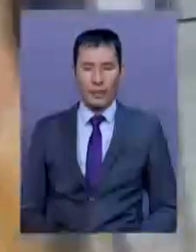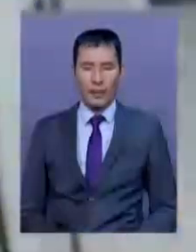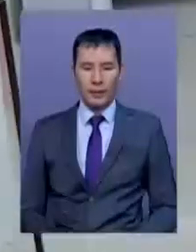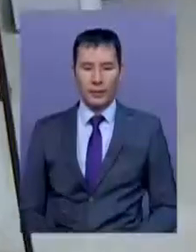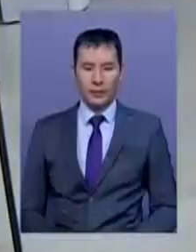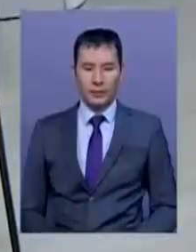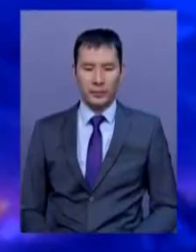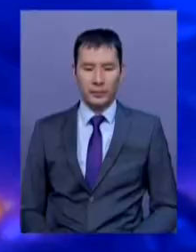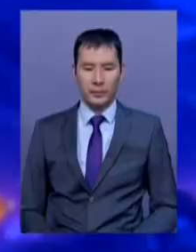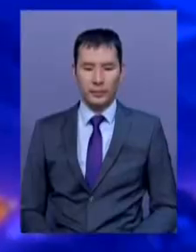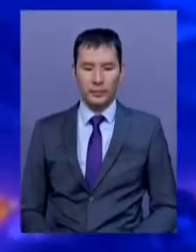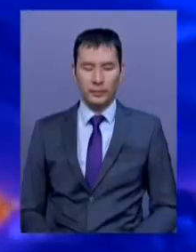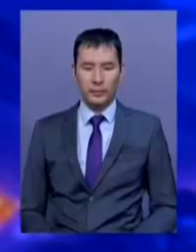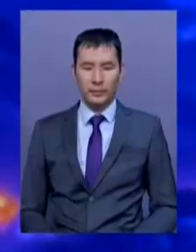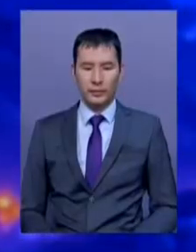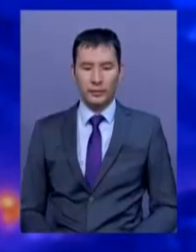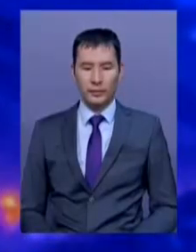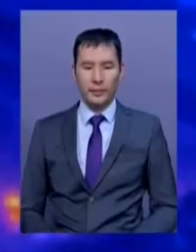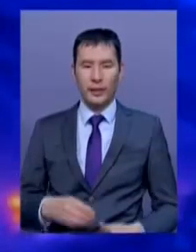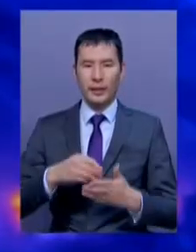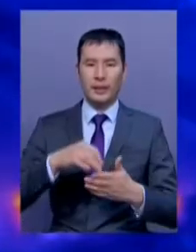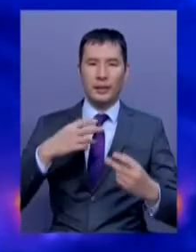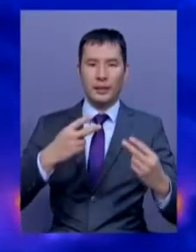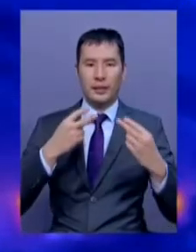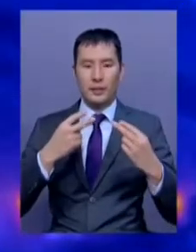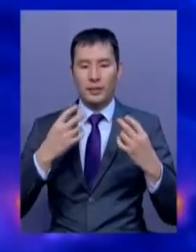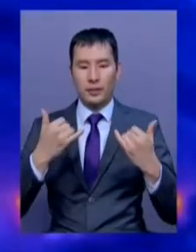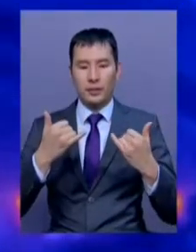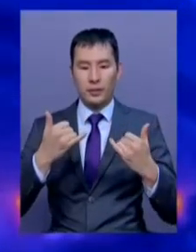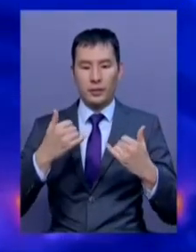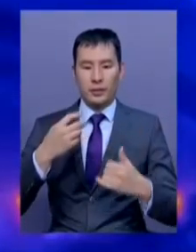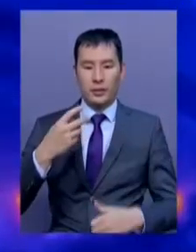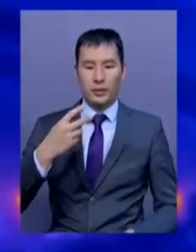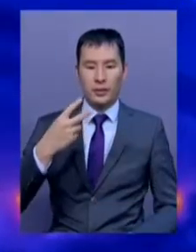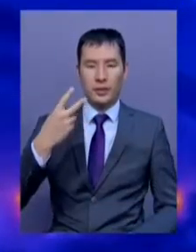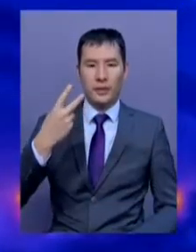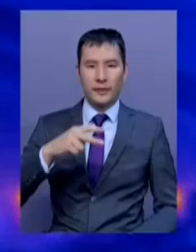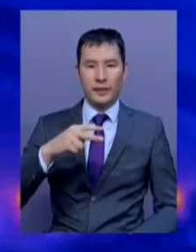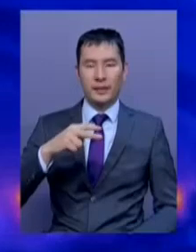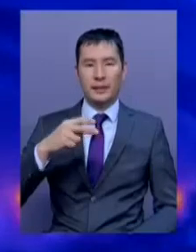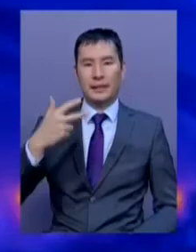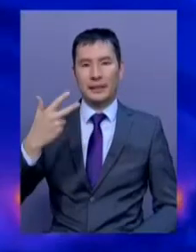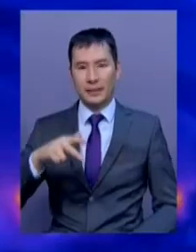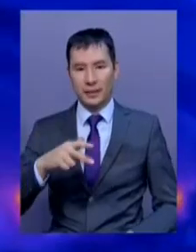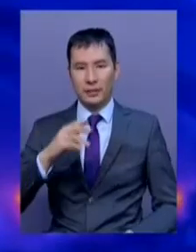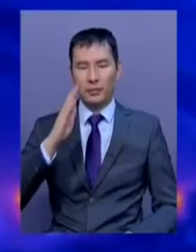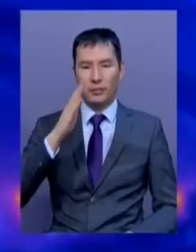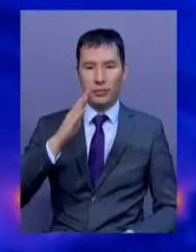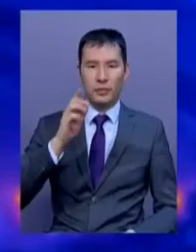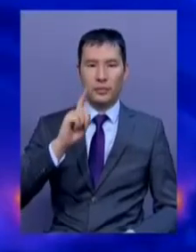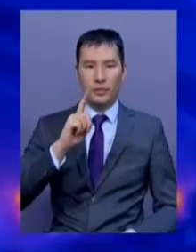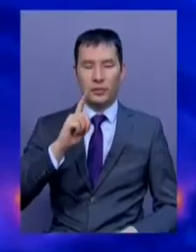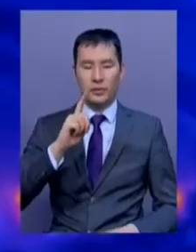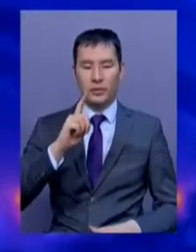Алматы телеарнасы. Қадірлі көрермендер, бүгін 20:30-да қала әкімі Бақытжан Сағынтаевтың Түрксіб ауданына